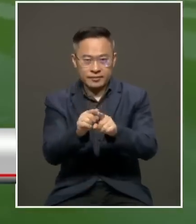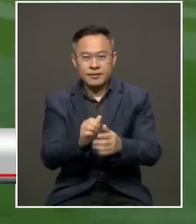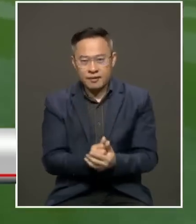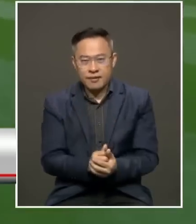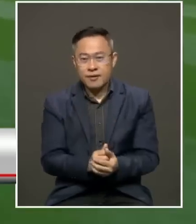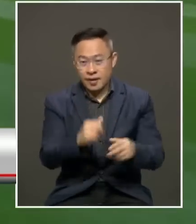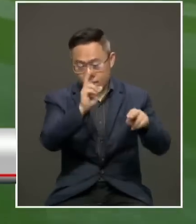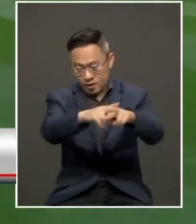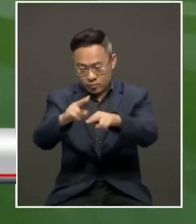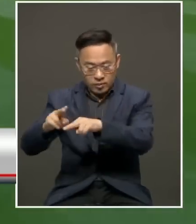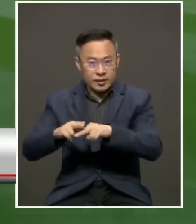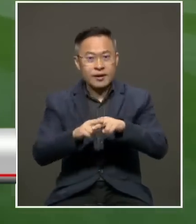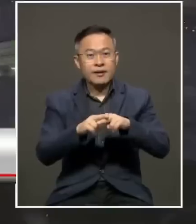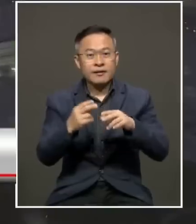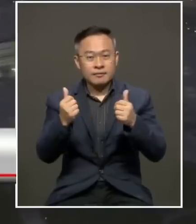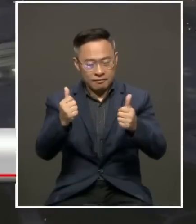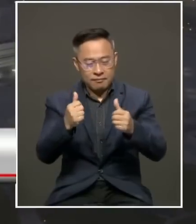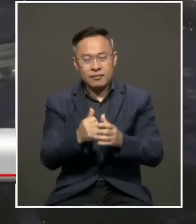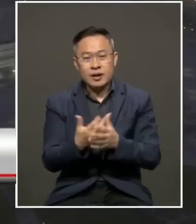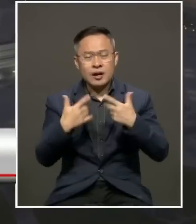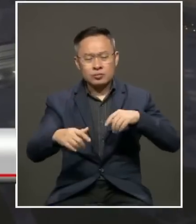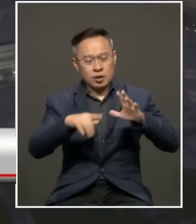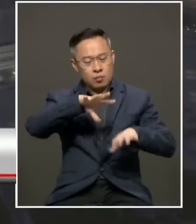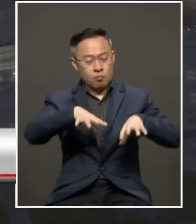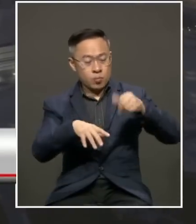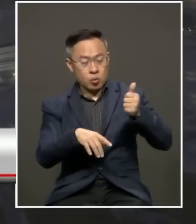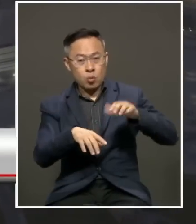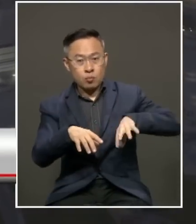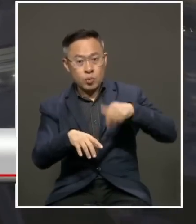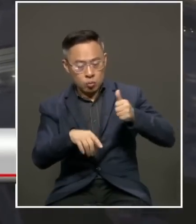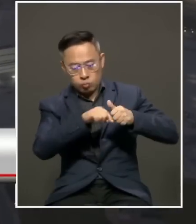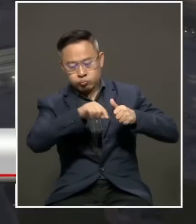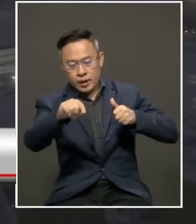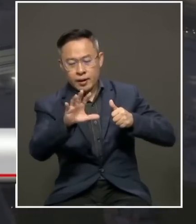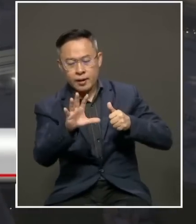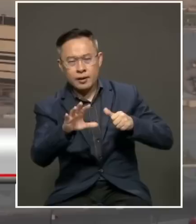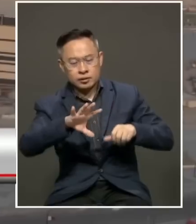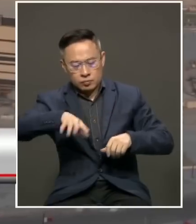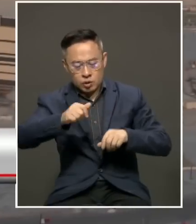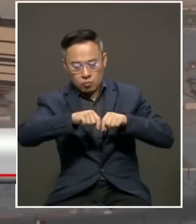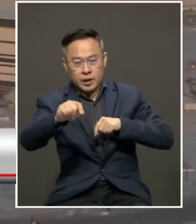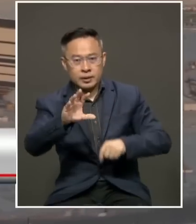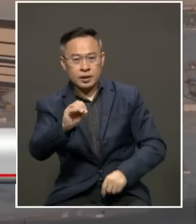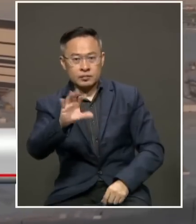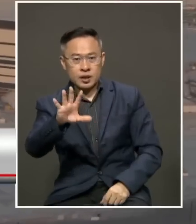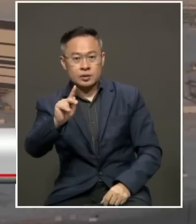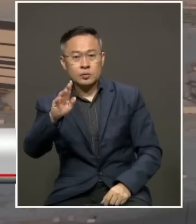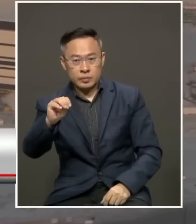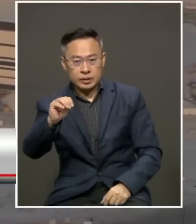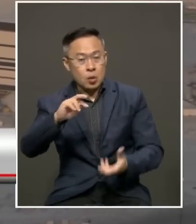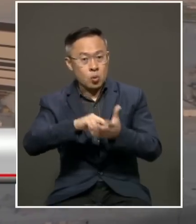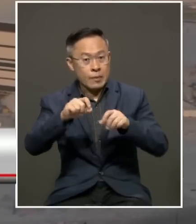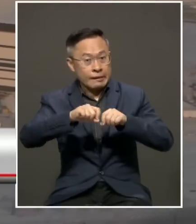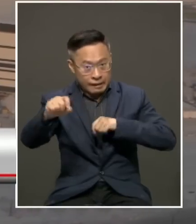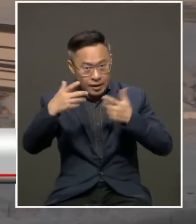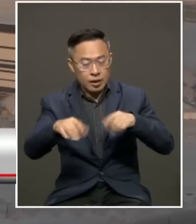อย่างที่คุณอ๊อฟบอกว่าห่างจากกรุงโดฮา 55กมเป็นสนามที่อยู่ห่างจากกรุงโดฮัมมากที่สุดใน 8สนามนี้เลย